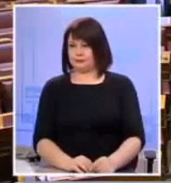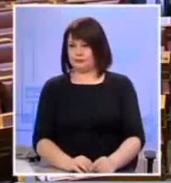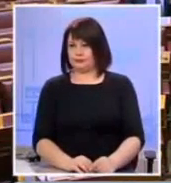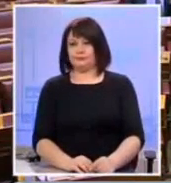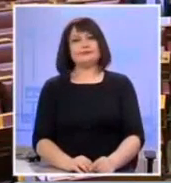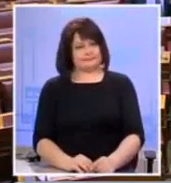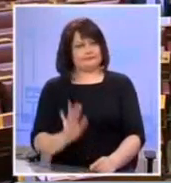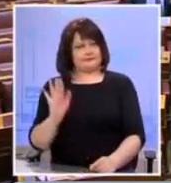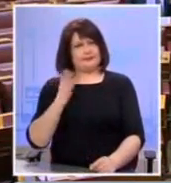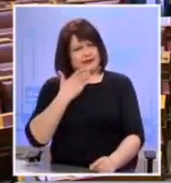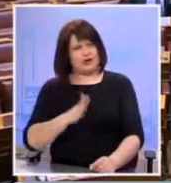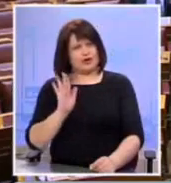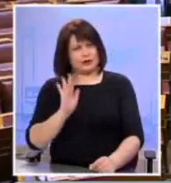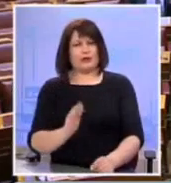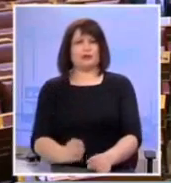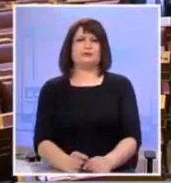Τελειώνω,